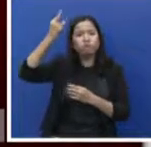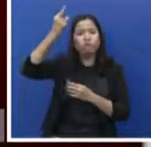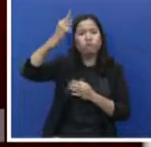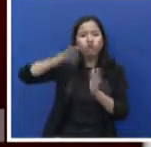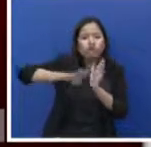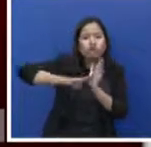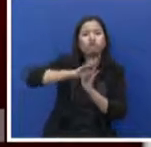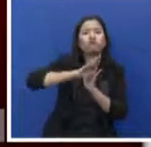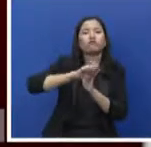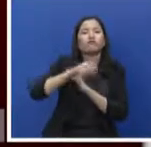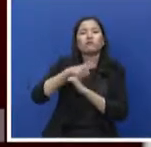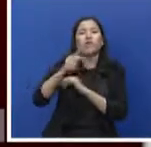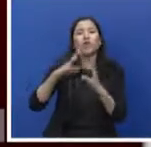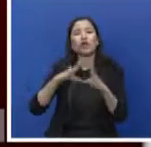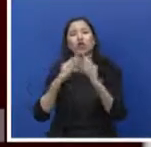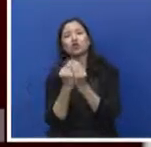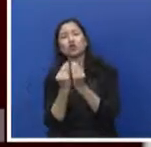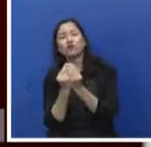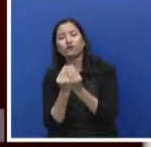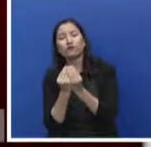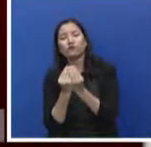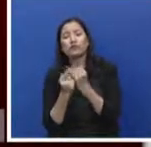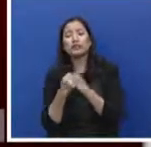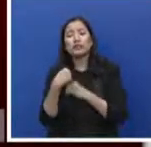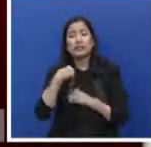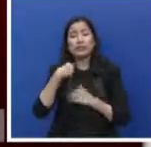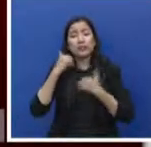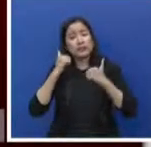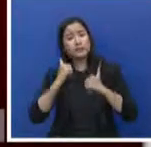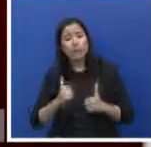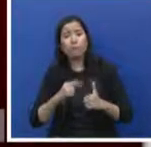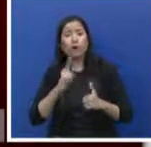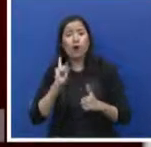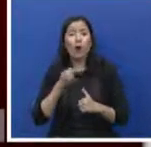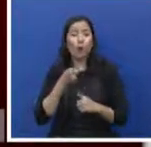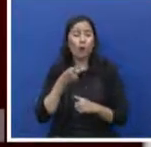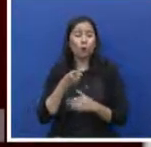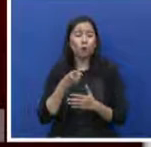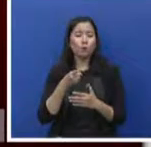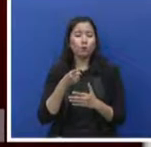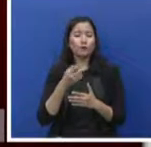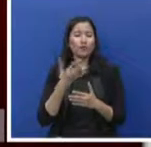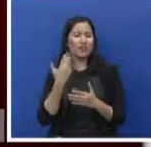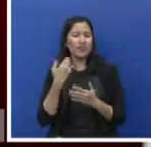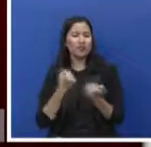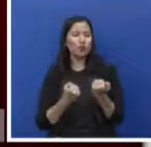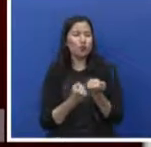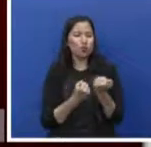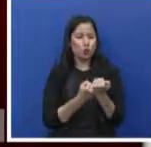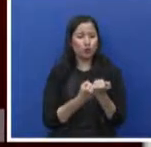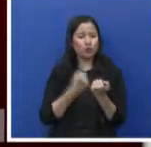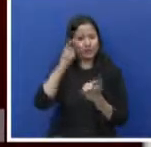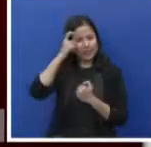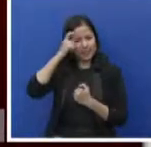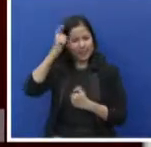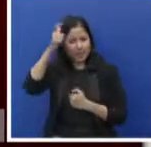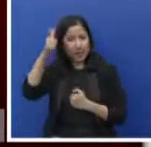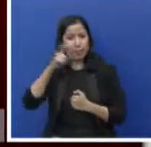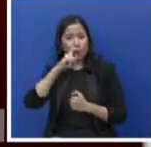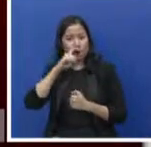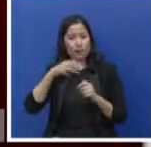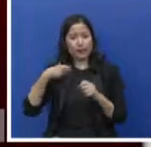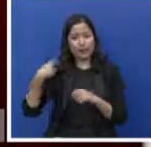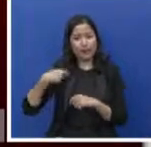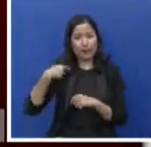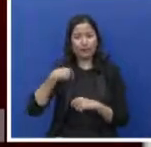progresif, dan sangat inklusif. Jadi kami selalu siap, tadi kalau mendukung cita-cita Pak Menteri, kami